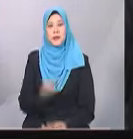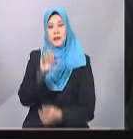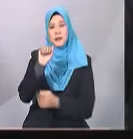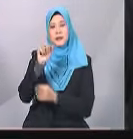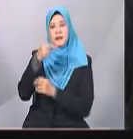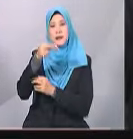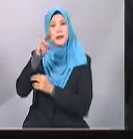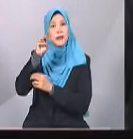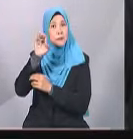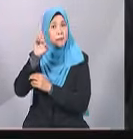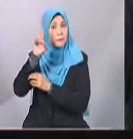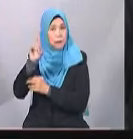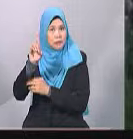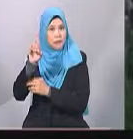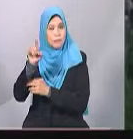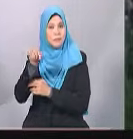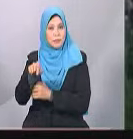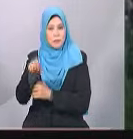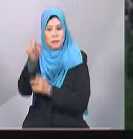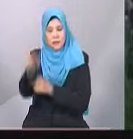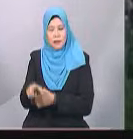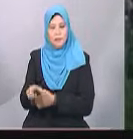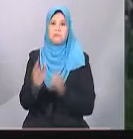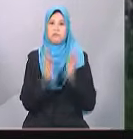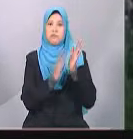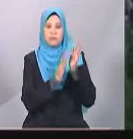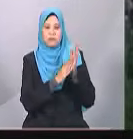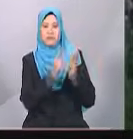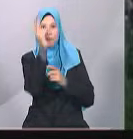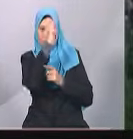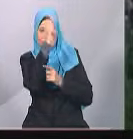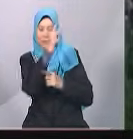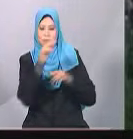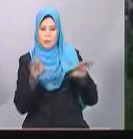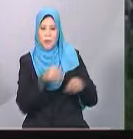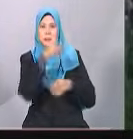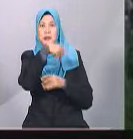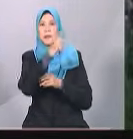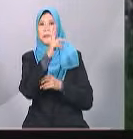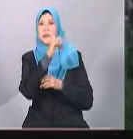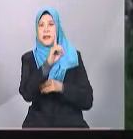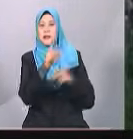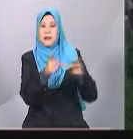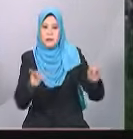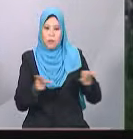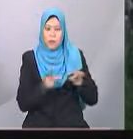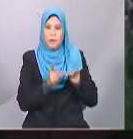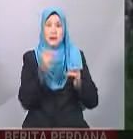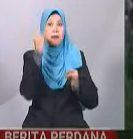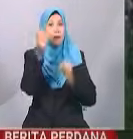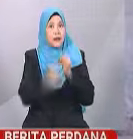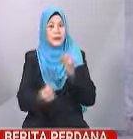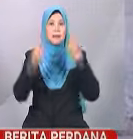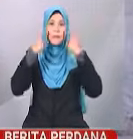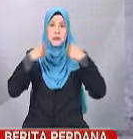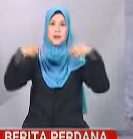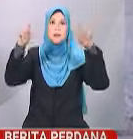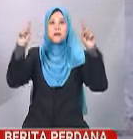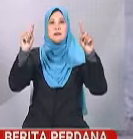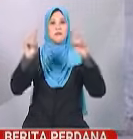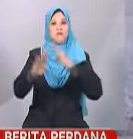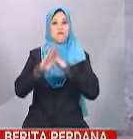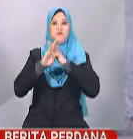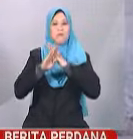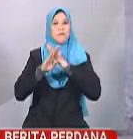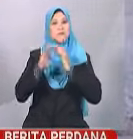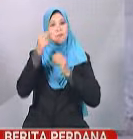Ahmad Kamarul Salihin memuji langkah kerajaan melaksanakan PKPD di kawasan tersebut yang akhirnya berjaya membendung